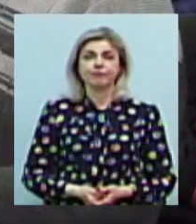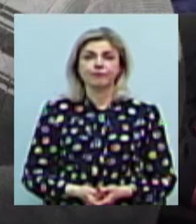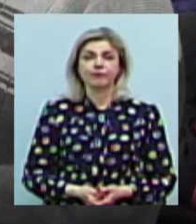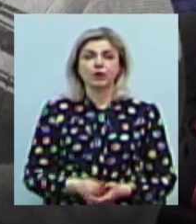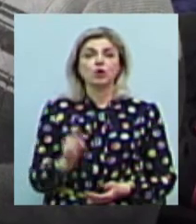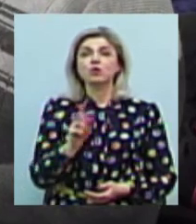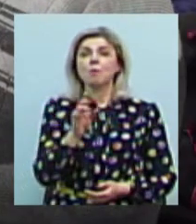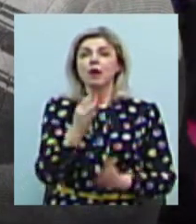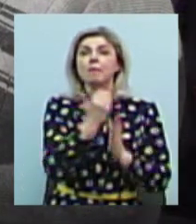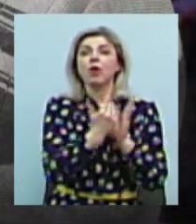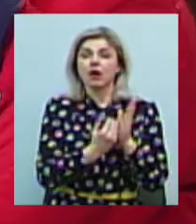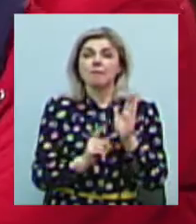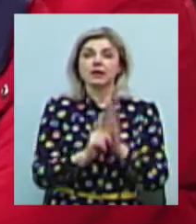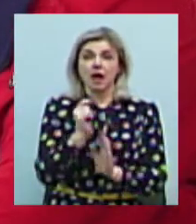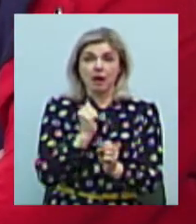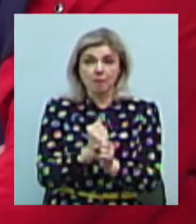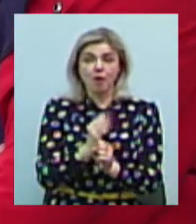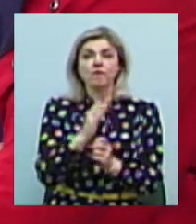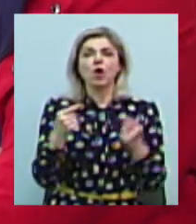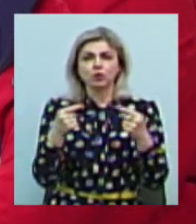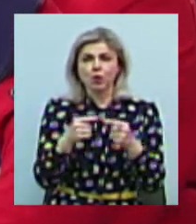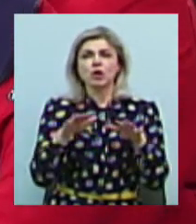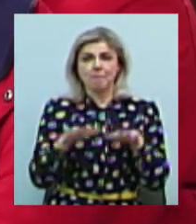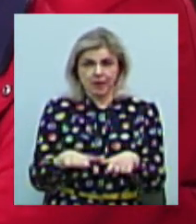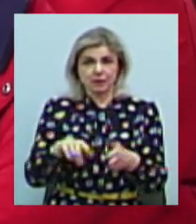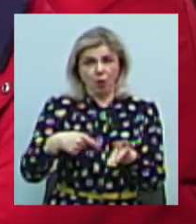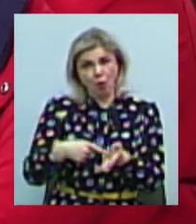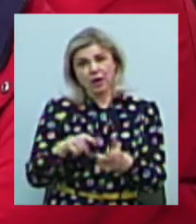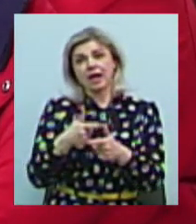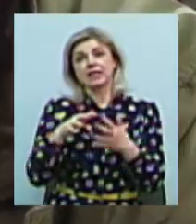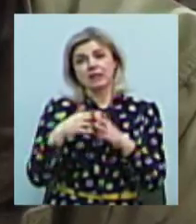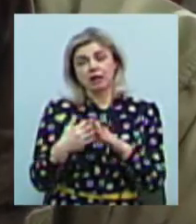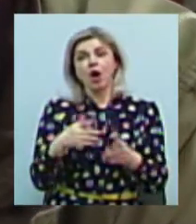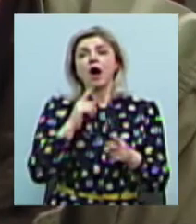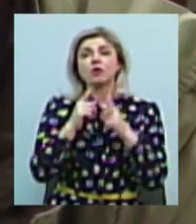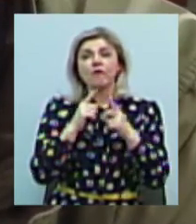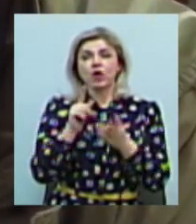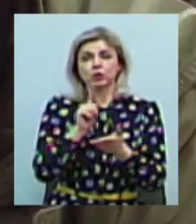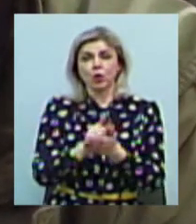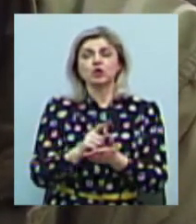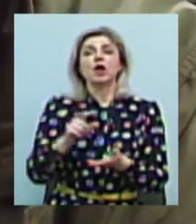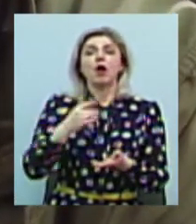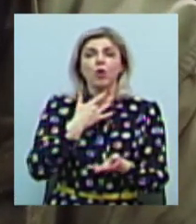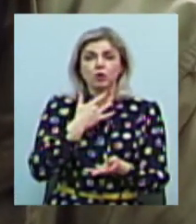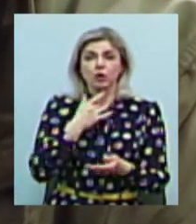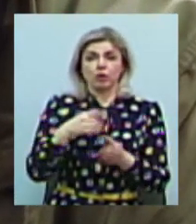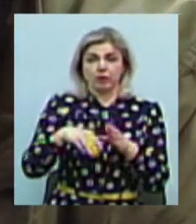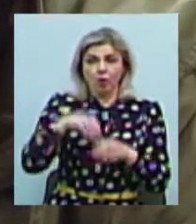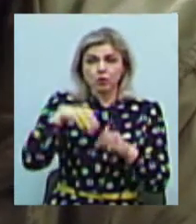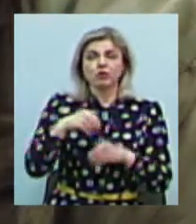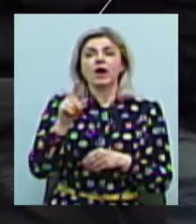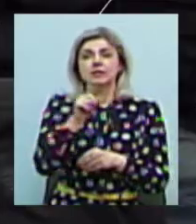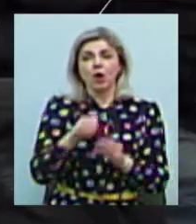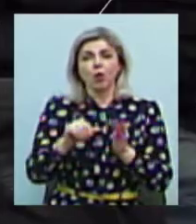Для того, щоб програма почала діяти в конкретному населеному пункті, відповідна рада має проголосувати за участь в ній. Для того, щоб урядовці